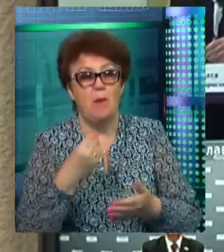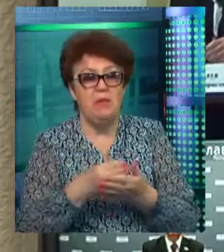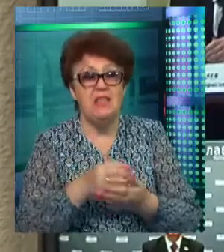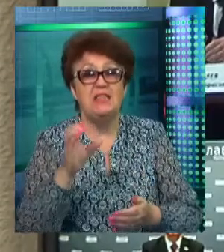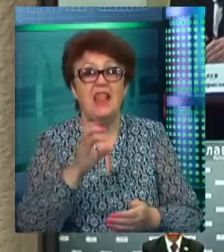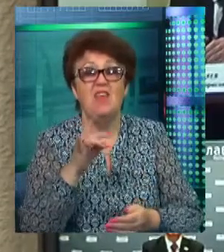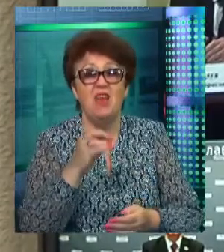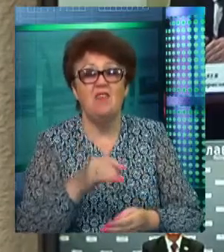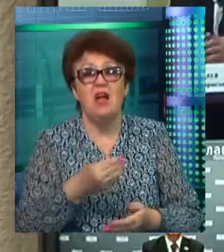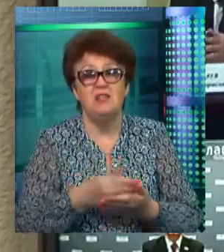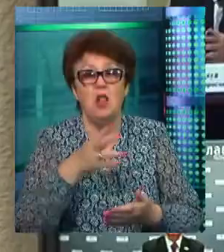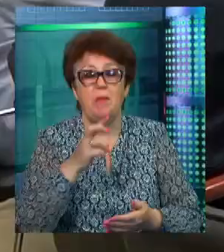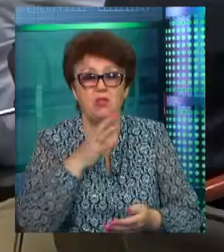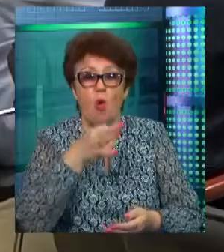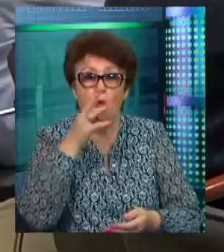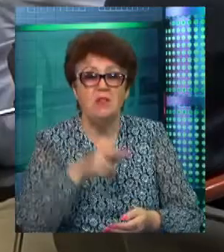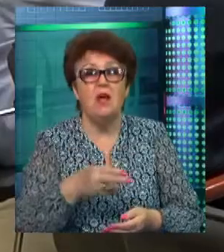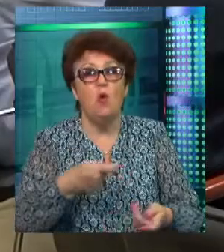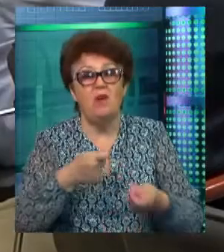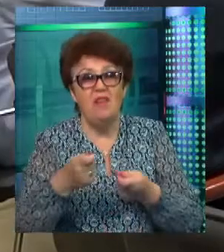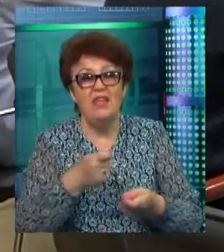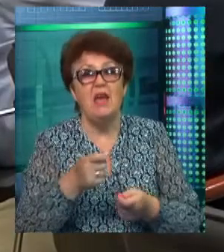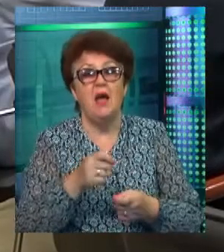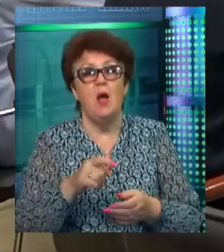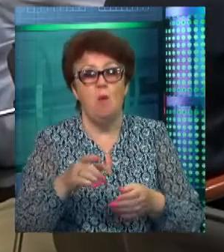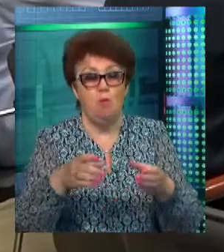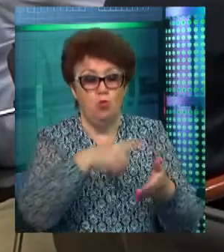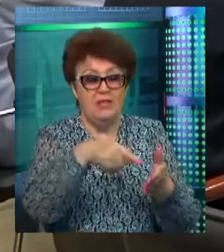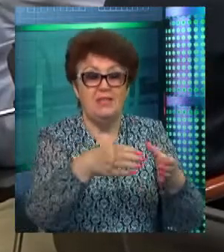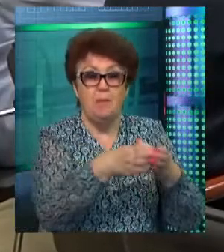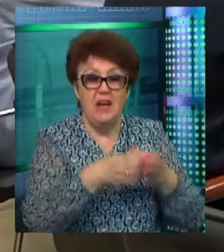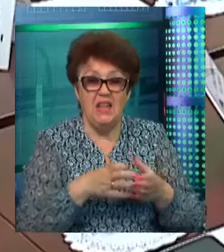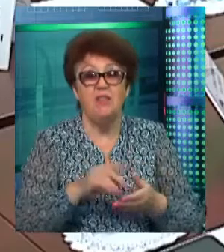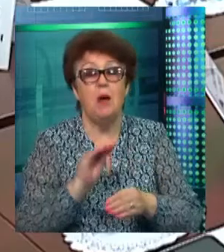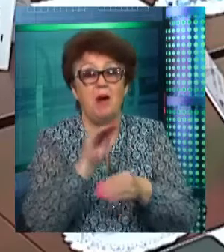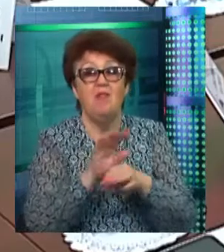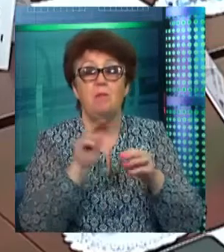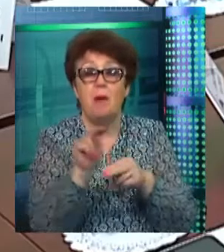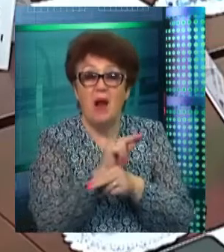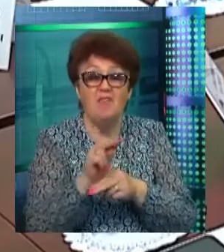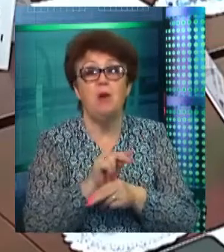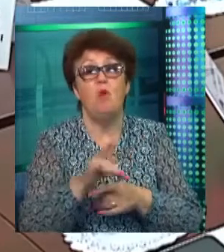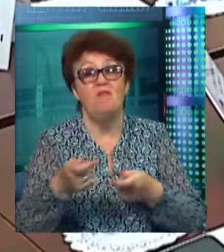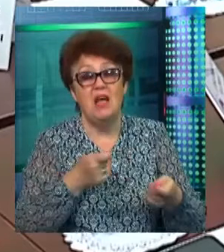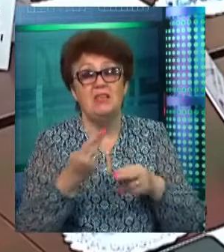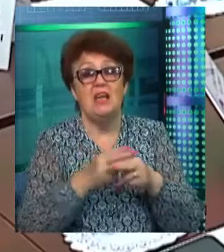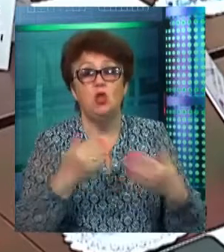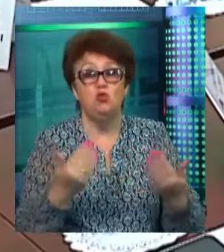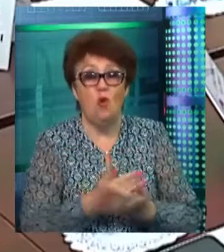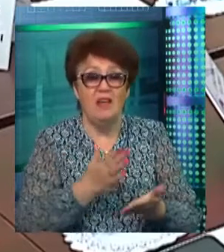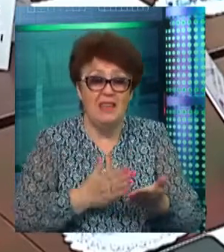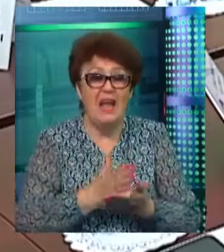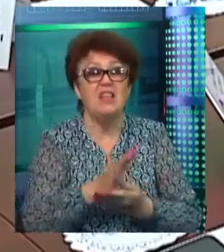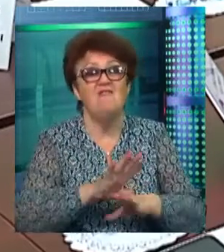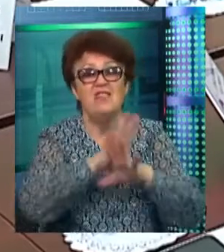оценил брянский опыт управления не взаимодействия муниципалитетов добавил поправки в конституцию по публичной власти это новый тренд в управлении